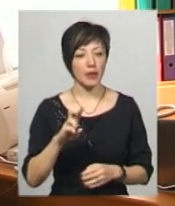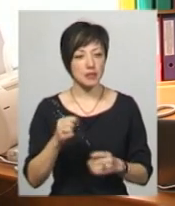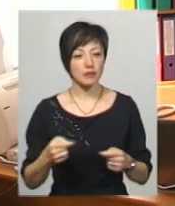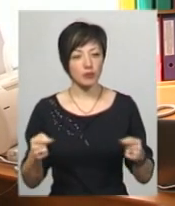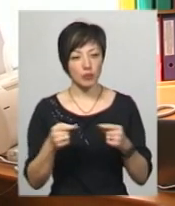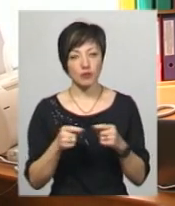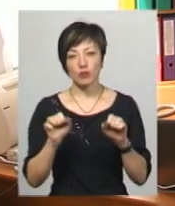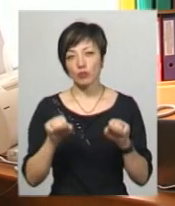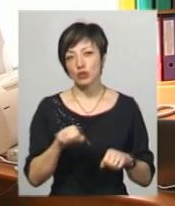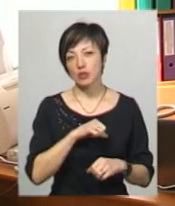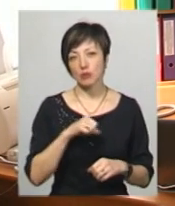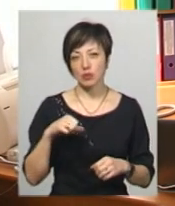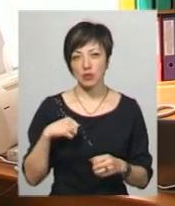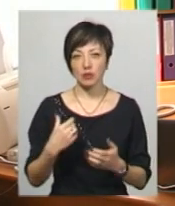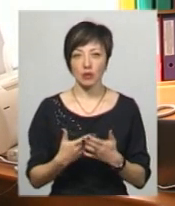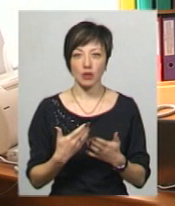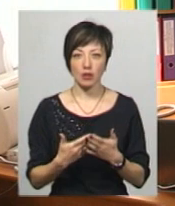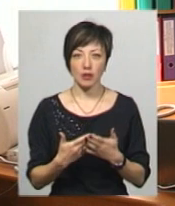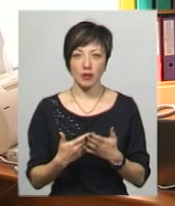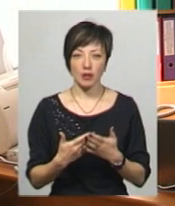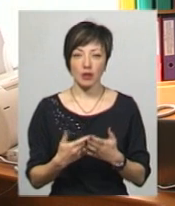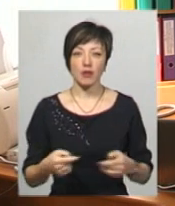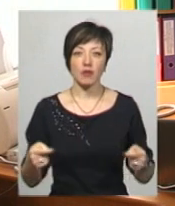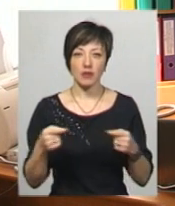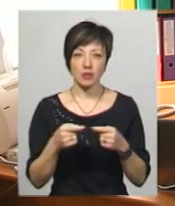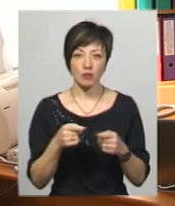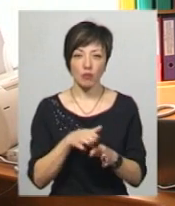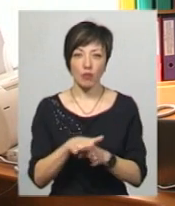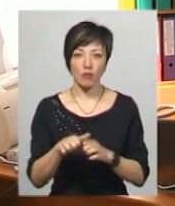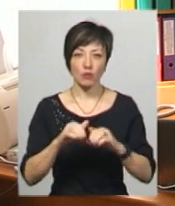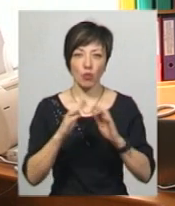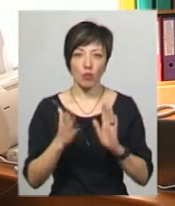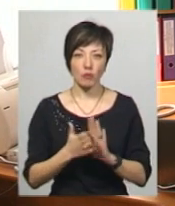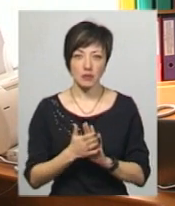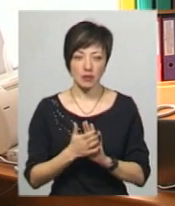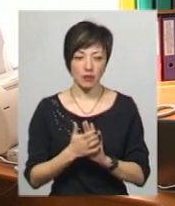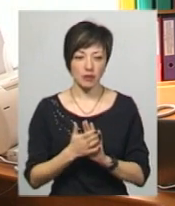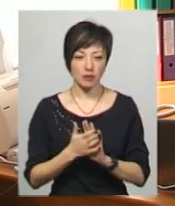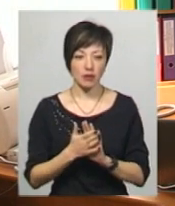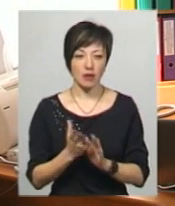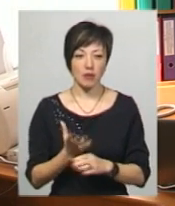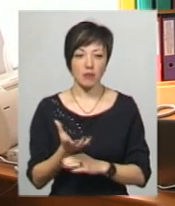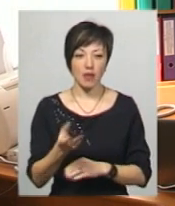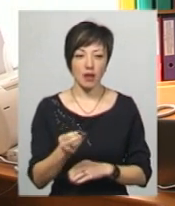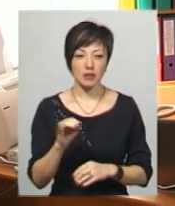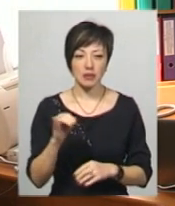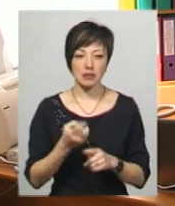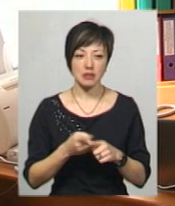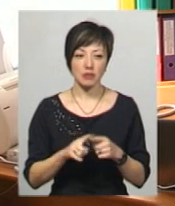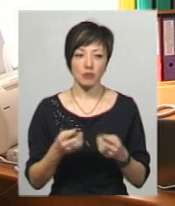відповідно, вже може самостійно, скажімо так, визначити повний обсяг плати і, відповідно, цими